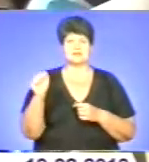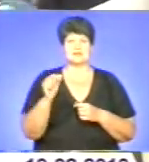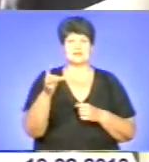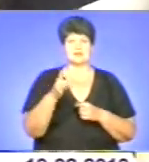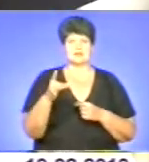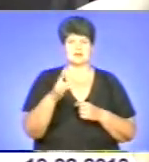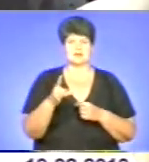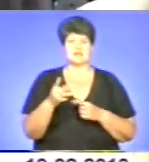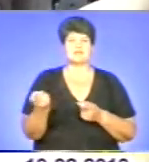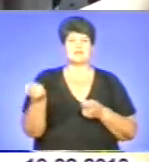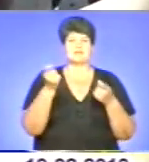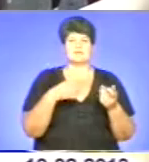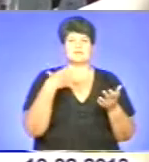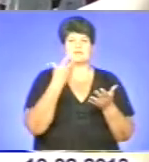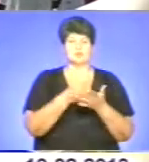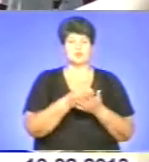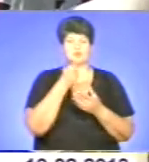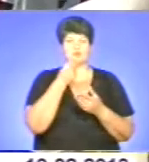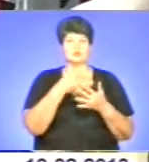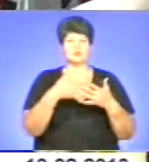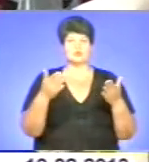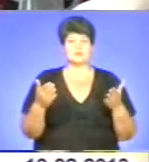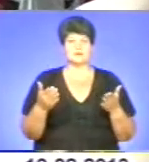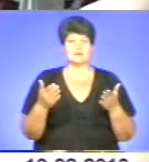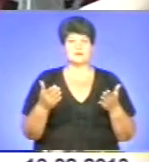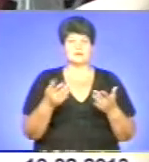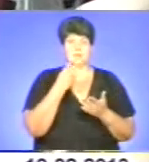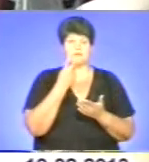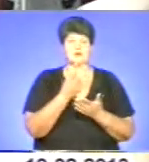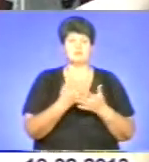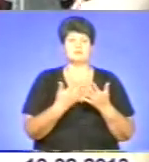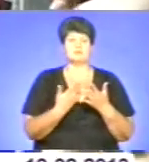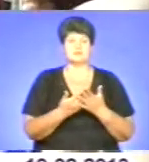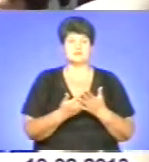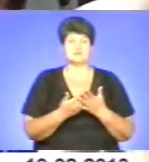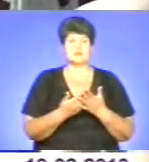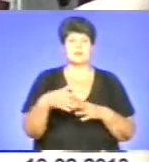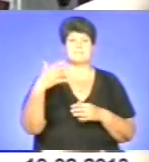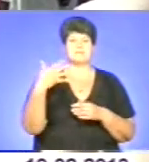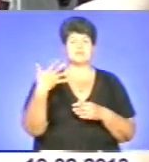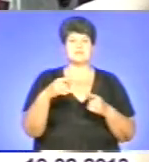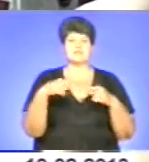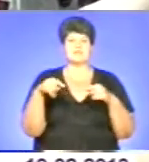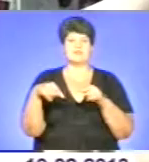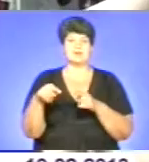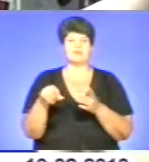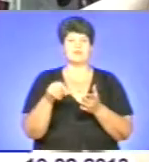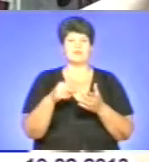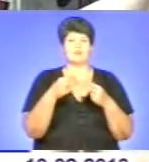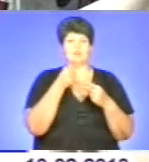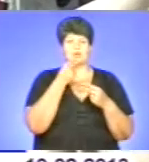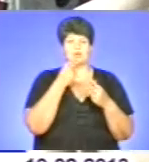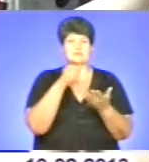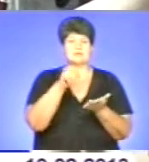вивезли свою продукцію бачите десь біля 50 видів продукції представлено